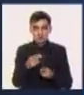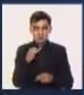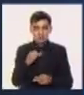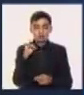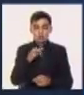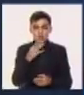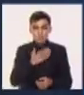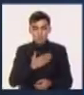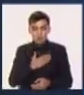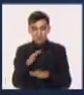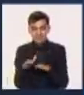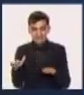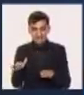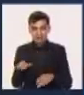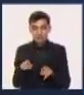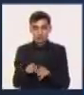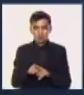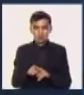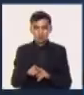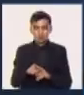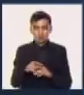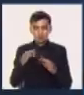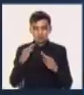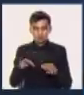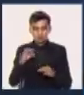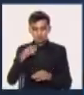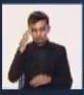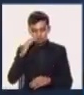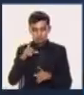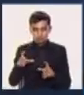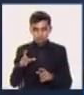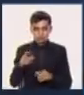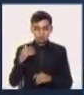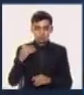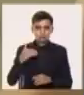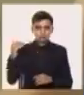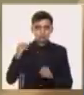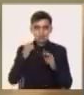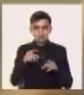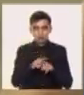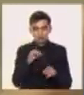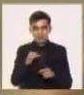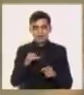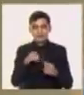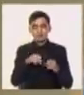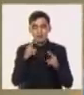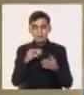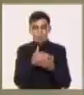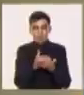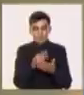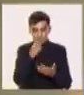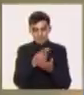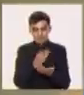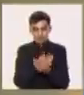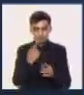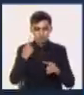историям моих детей имею доступ совершенно незнакомые мне люди. Впрочем, программа показывает и другие абсурдные